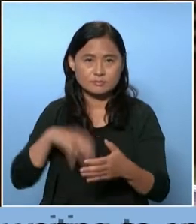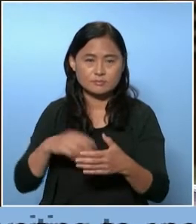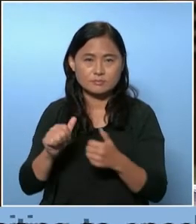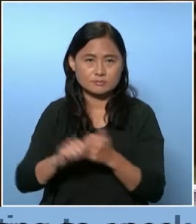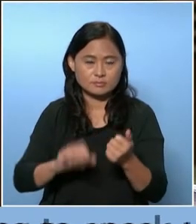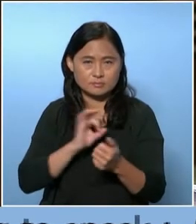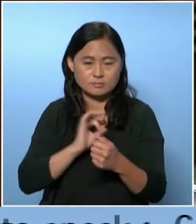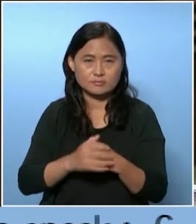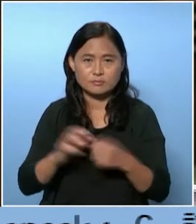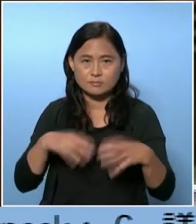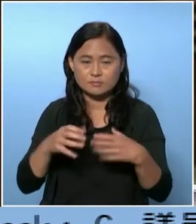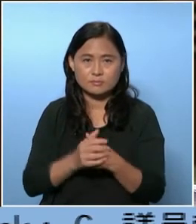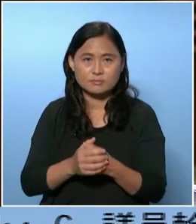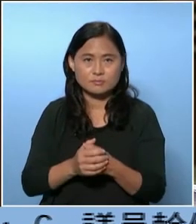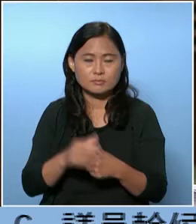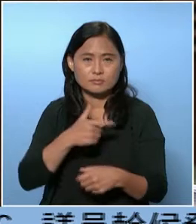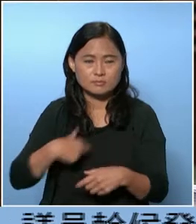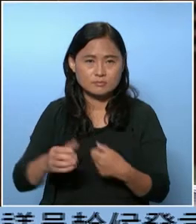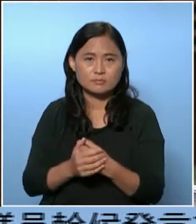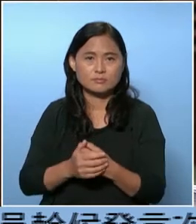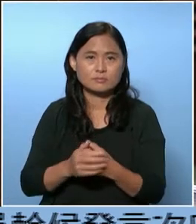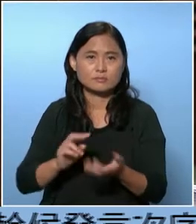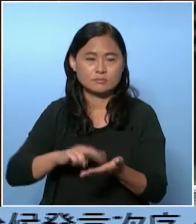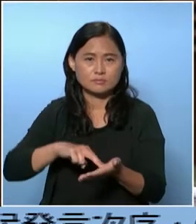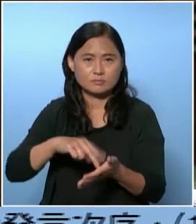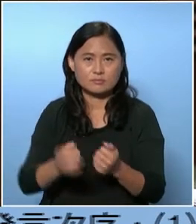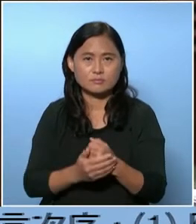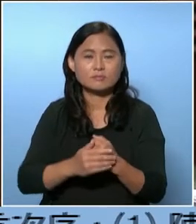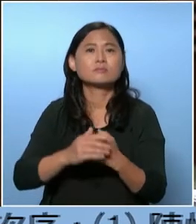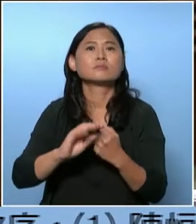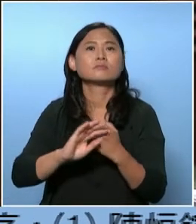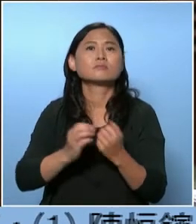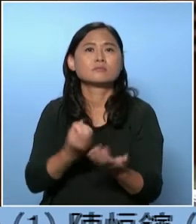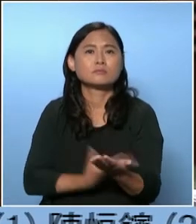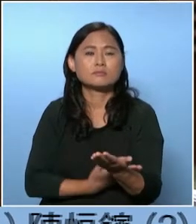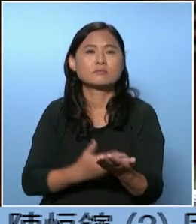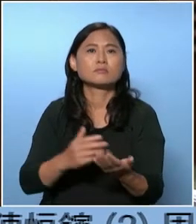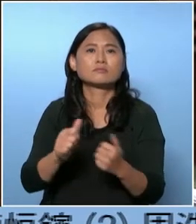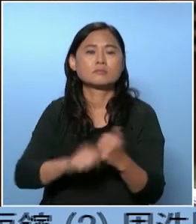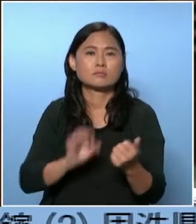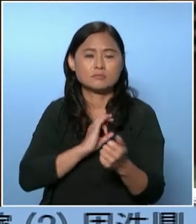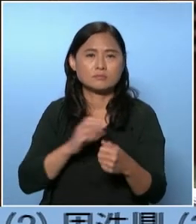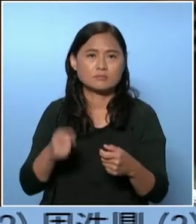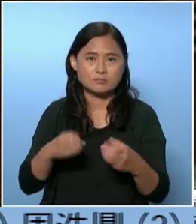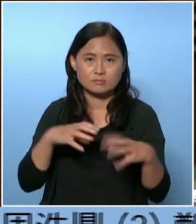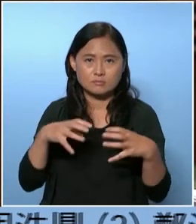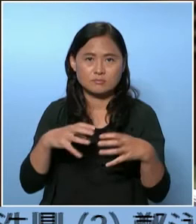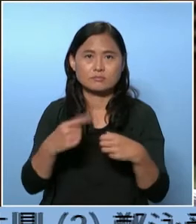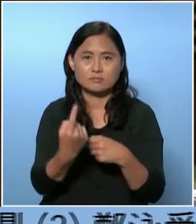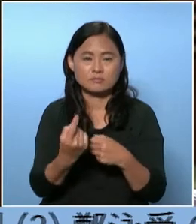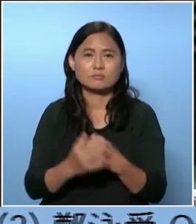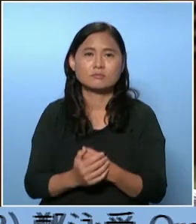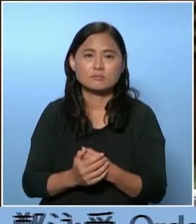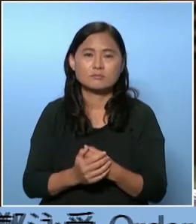議員同意就此成立法案委員會，隨後法案委員會舉行了一次會議，與政府